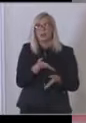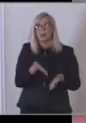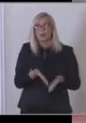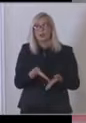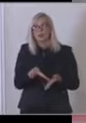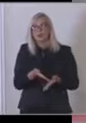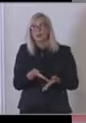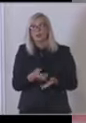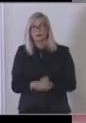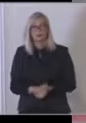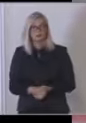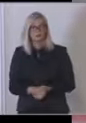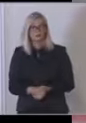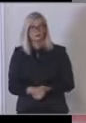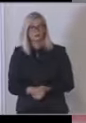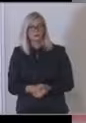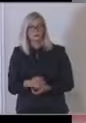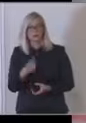Pyetja para është për kryeministrin.